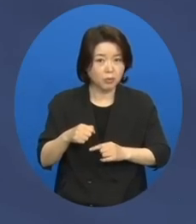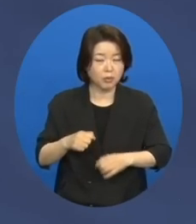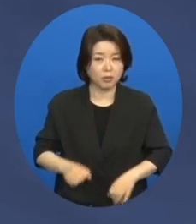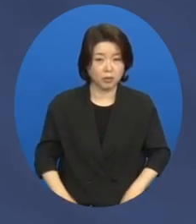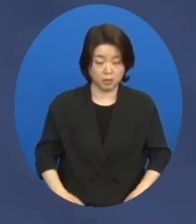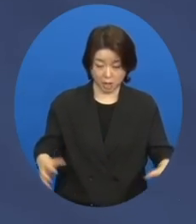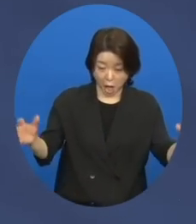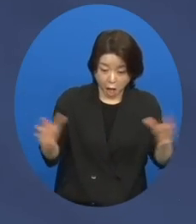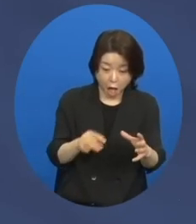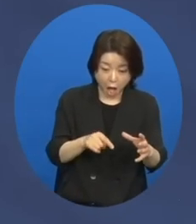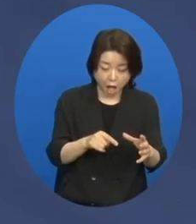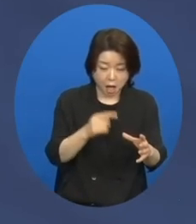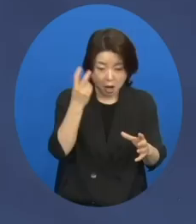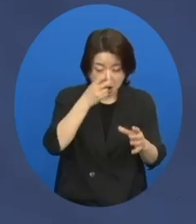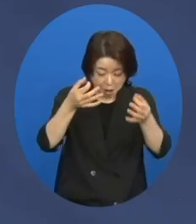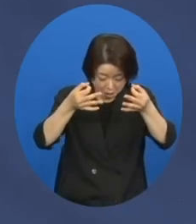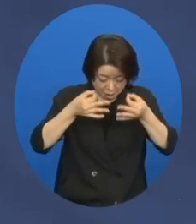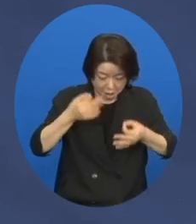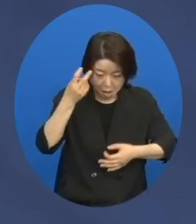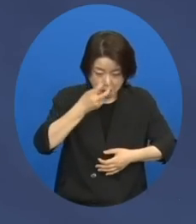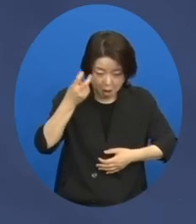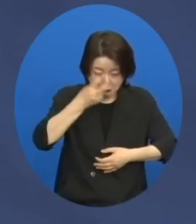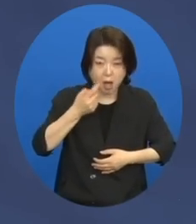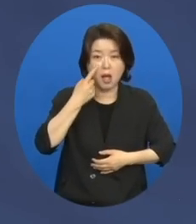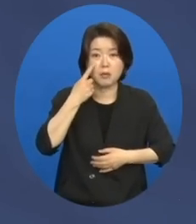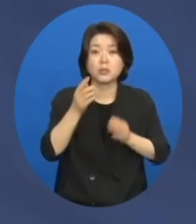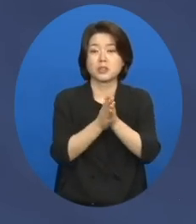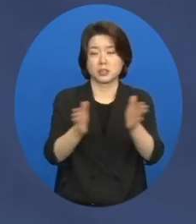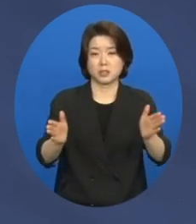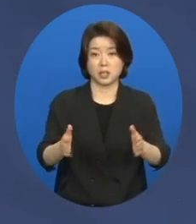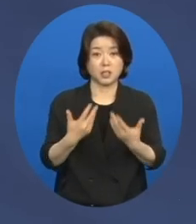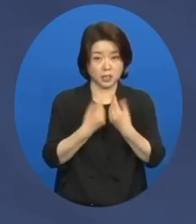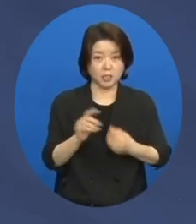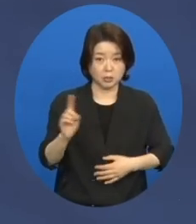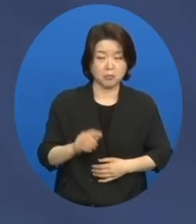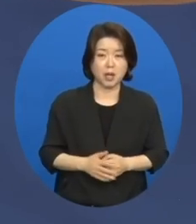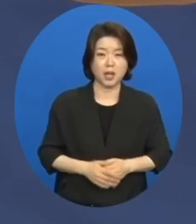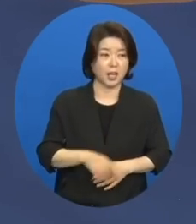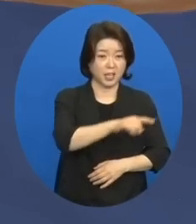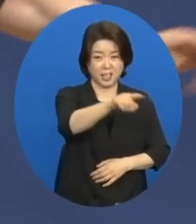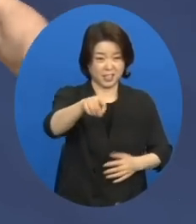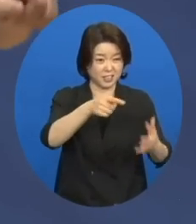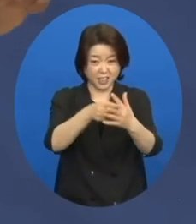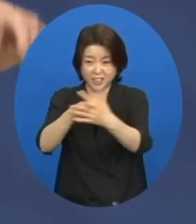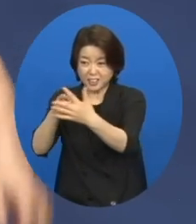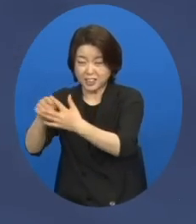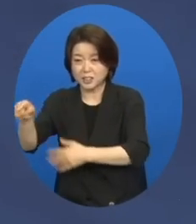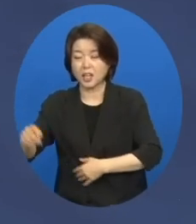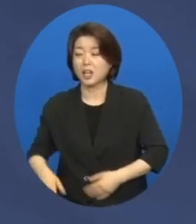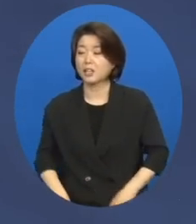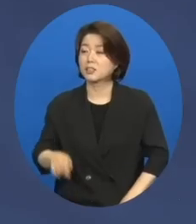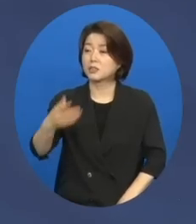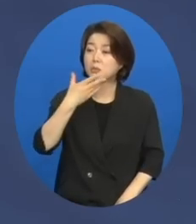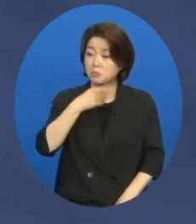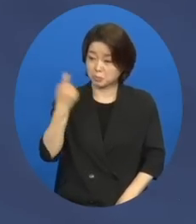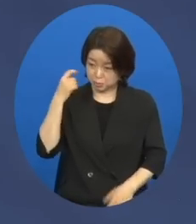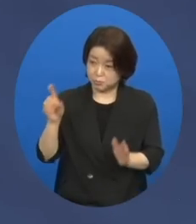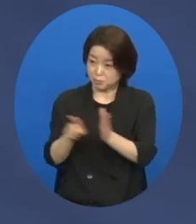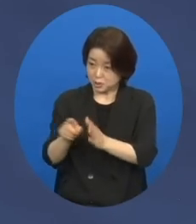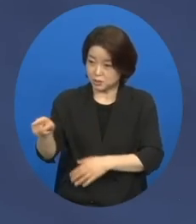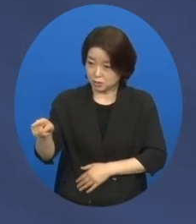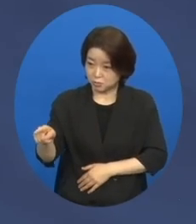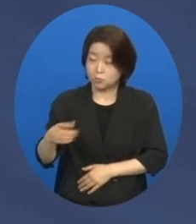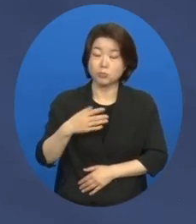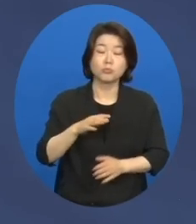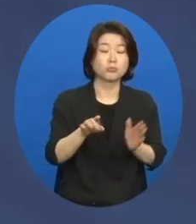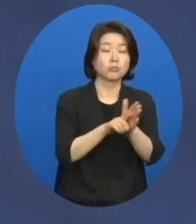이렇게 점검하기 시작했어요. 예를 들면 이런 거예요. 우리 서로 빤히 아니까 너 복음을 믿냐? 믿는다는